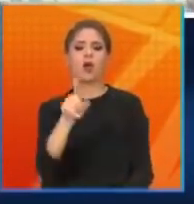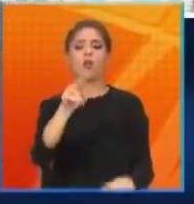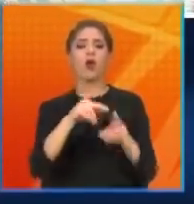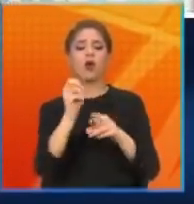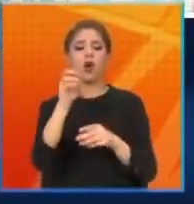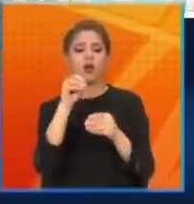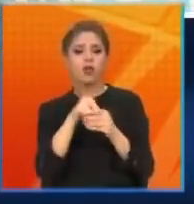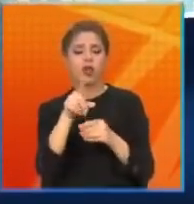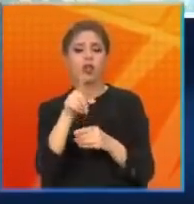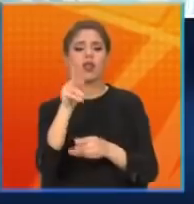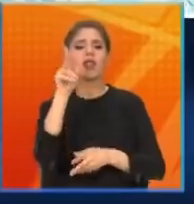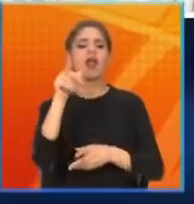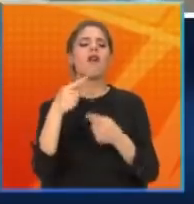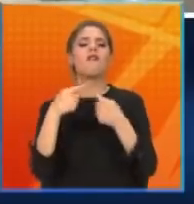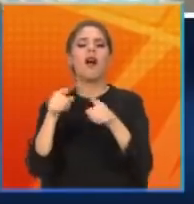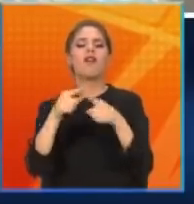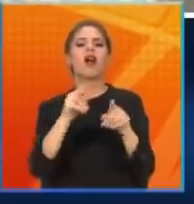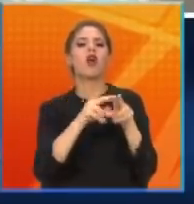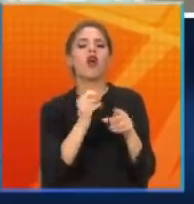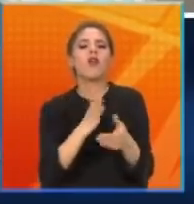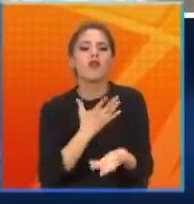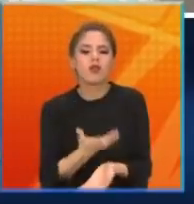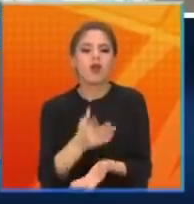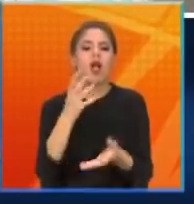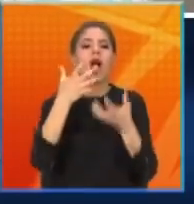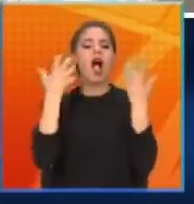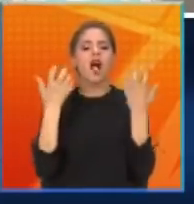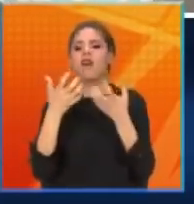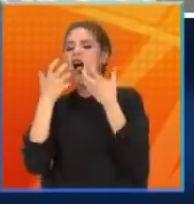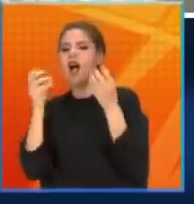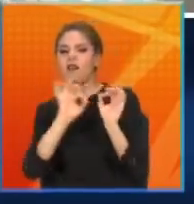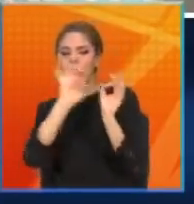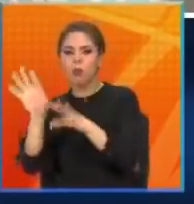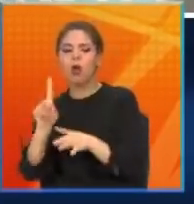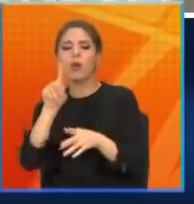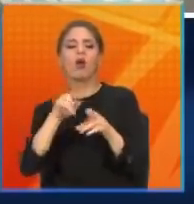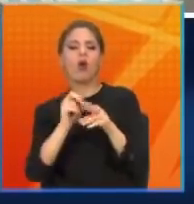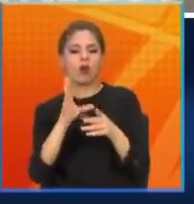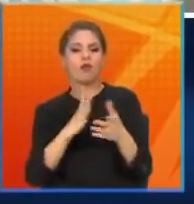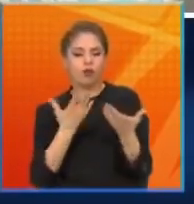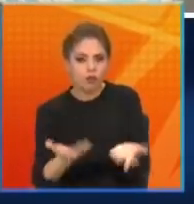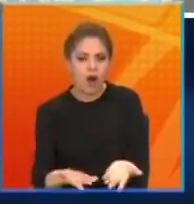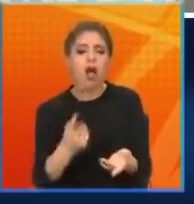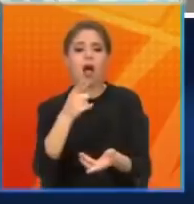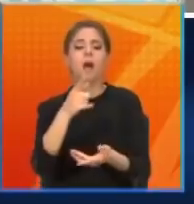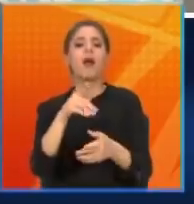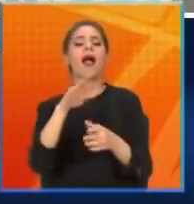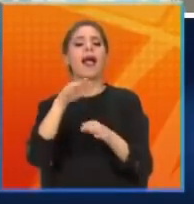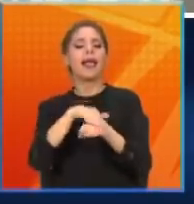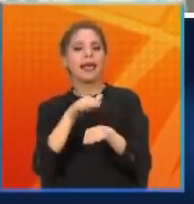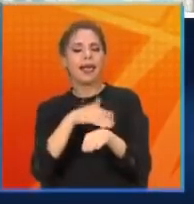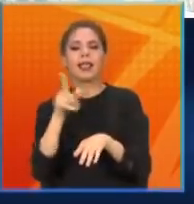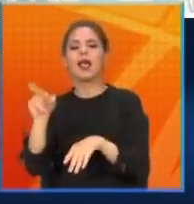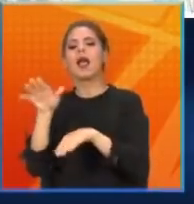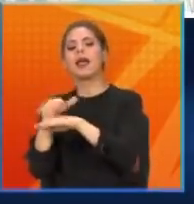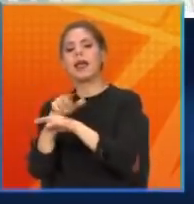alt tipleri var. Bunlardan bir alt tipinde hayvandan hayvana bulaşan bir koronavirüs var. Dolayısıyla sizin kediniz koronavirüsle